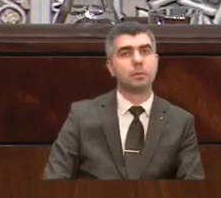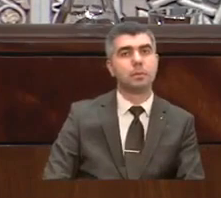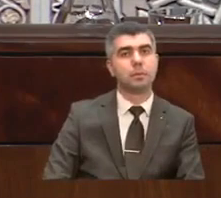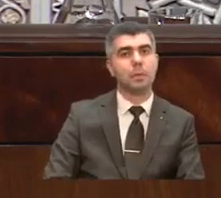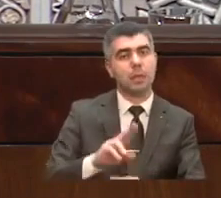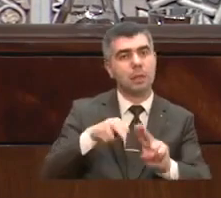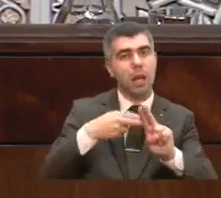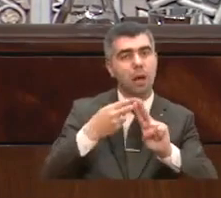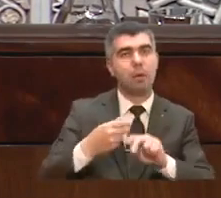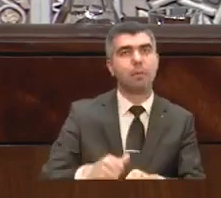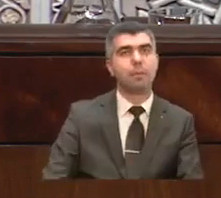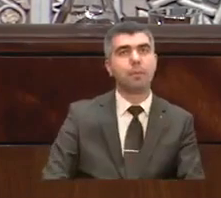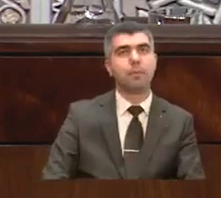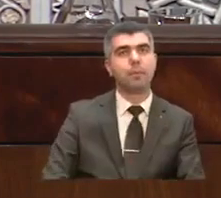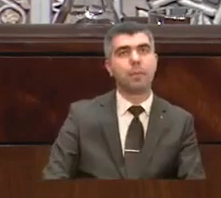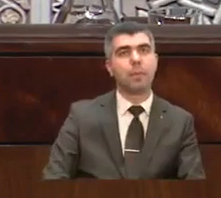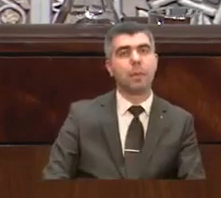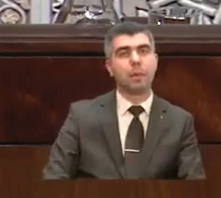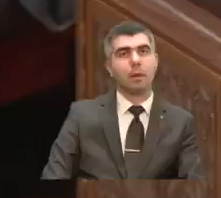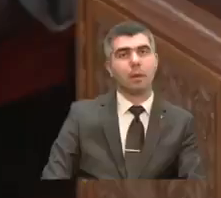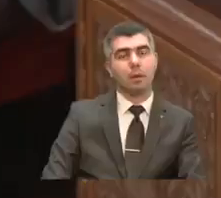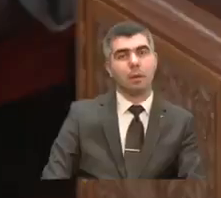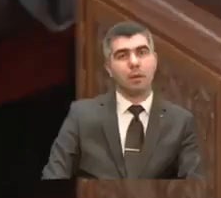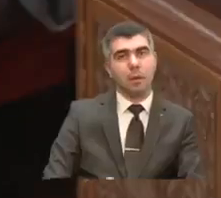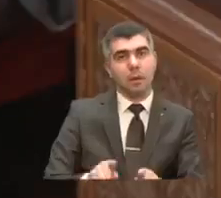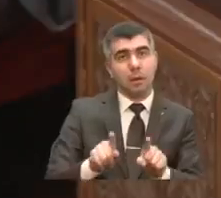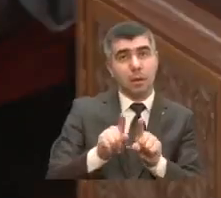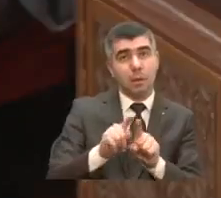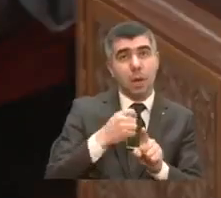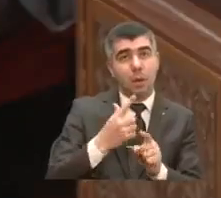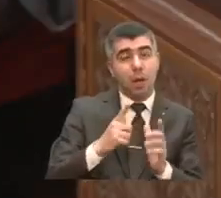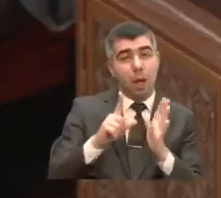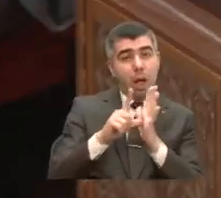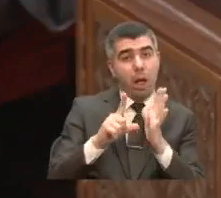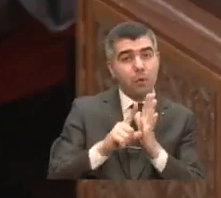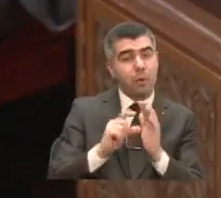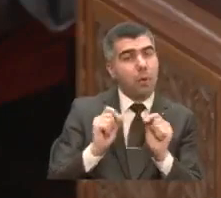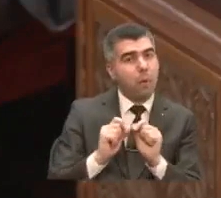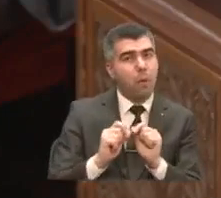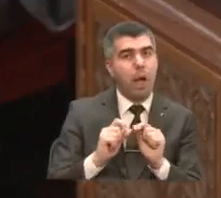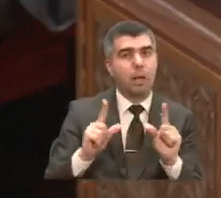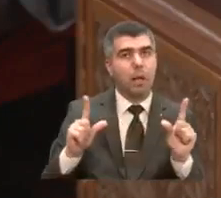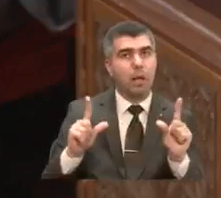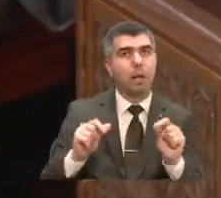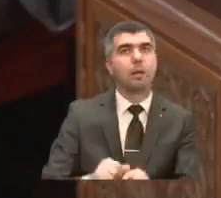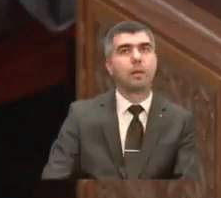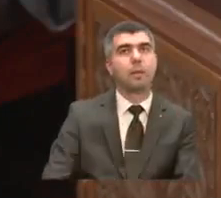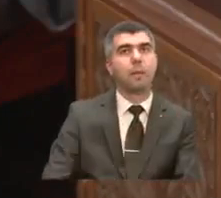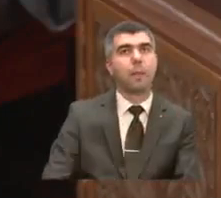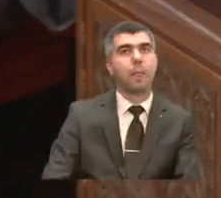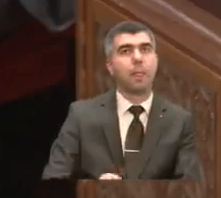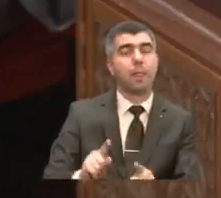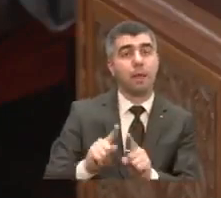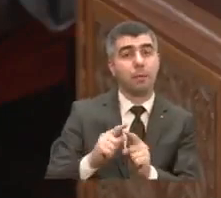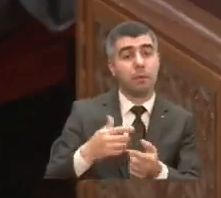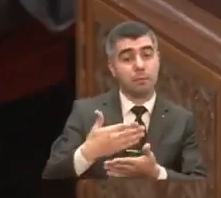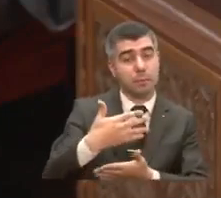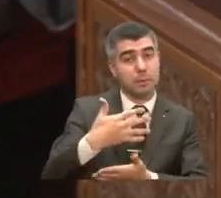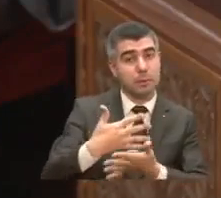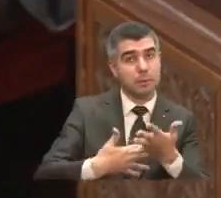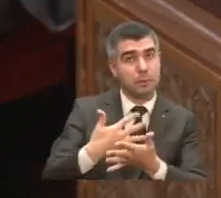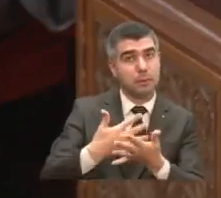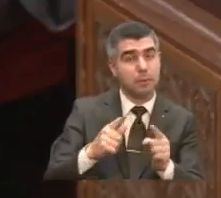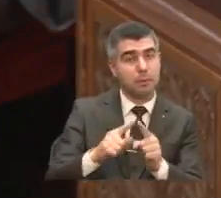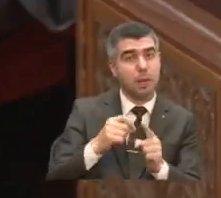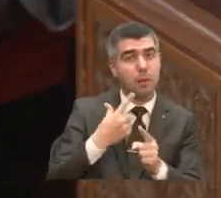شكرا. السيدة النائبة، القانون واضح، أنا قلت بأنه القرار اللي جاء صادر